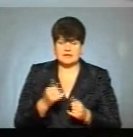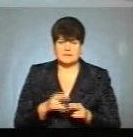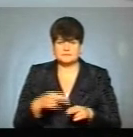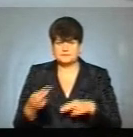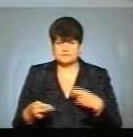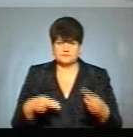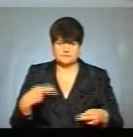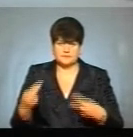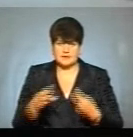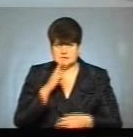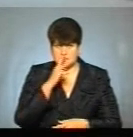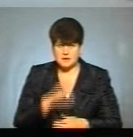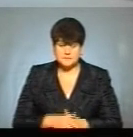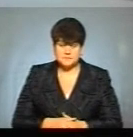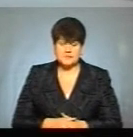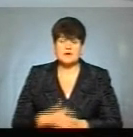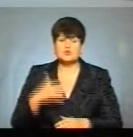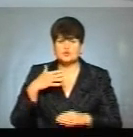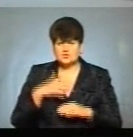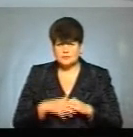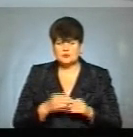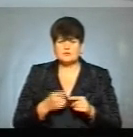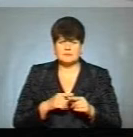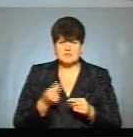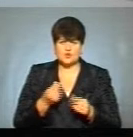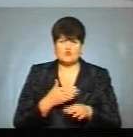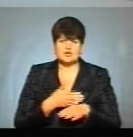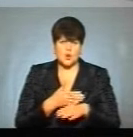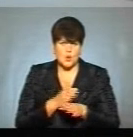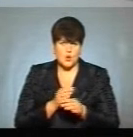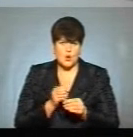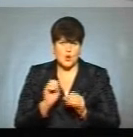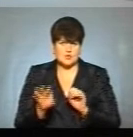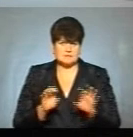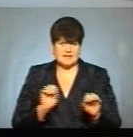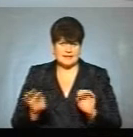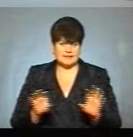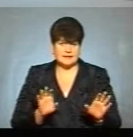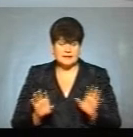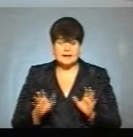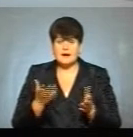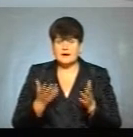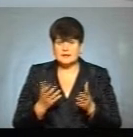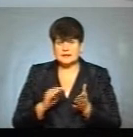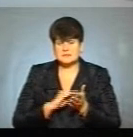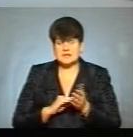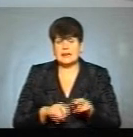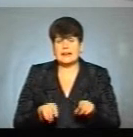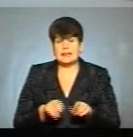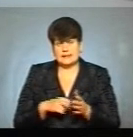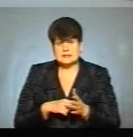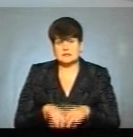погашення заробітної плати. Зрозуміло, що ми ці кошти розподілили. Але разом з тим написали листа,